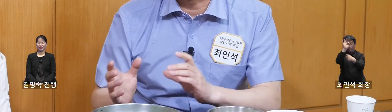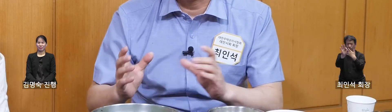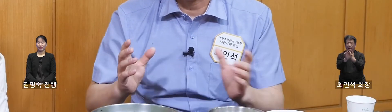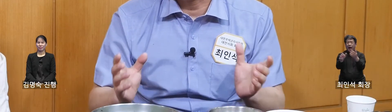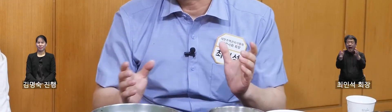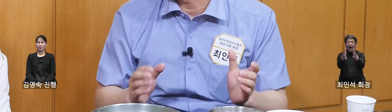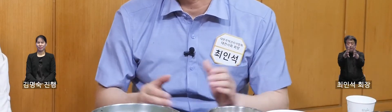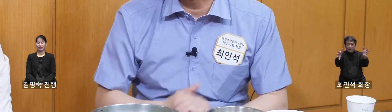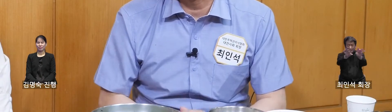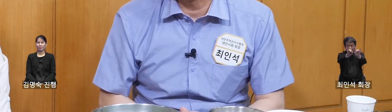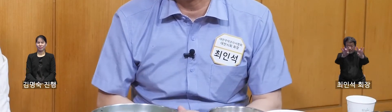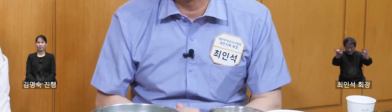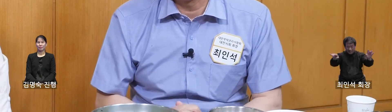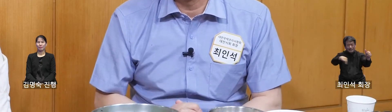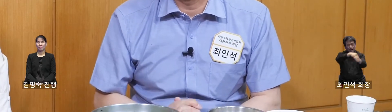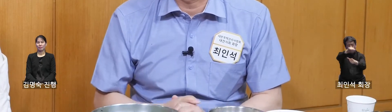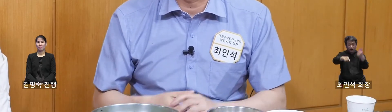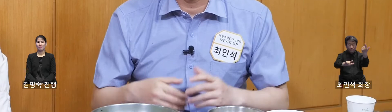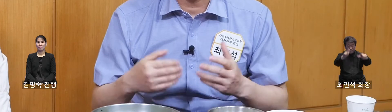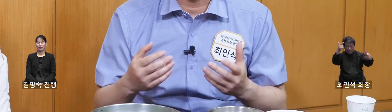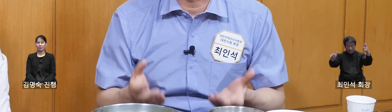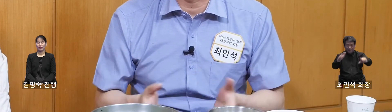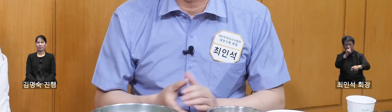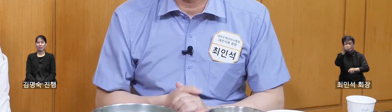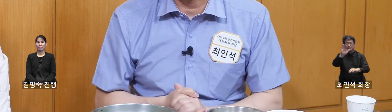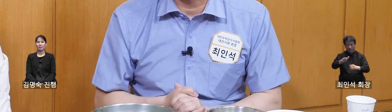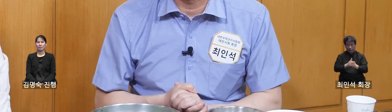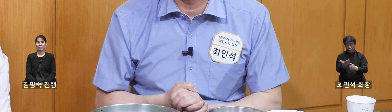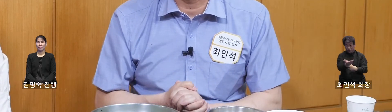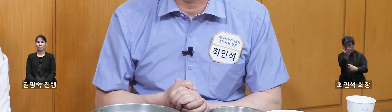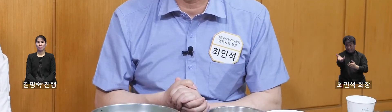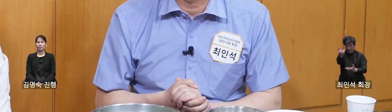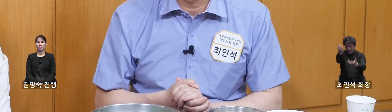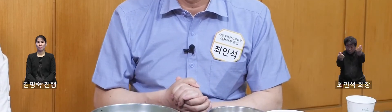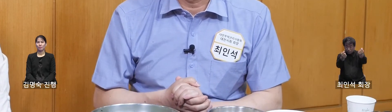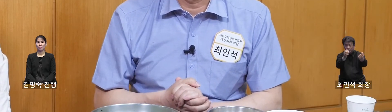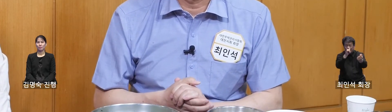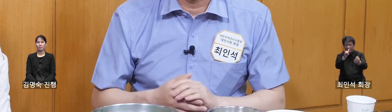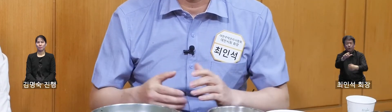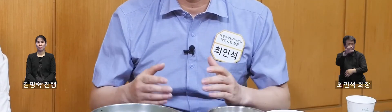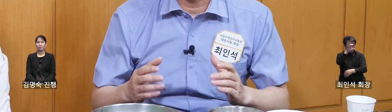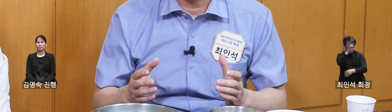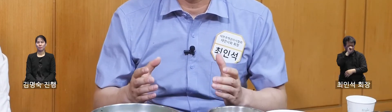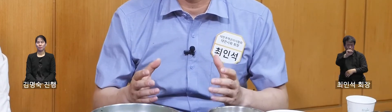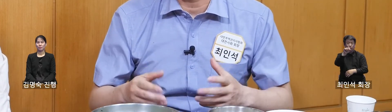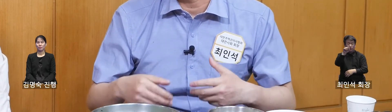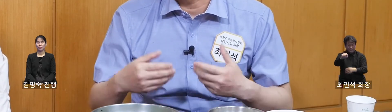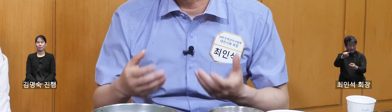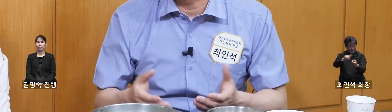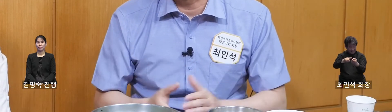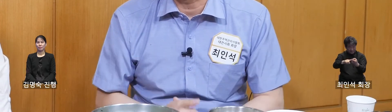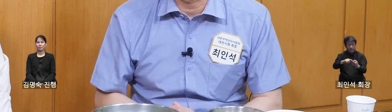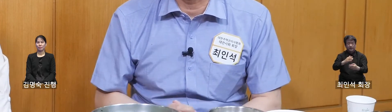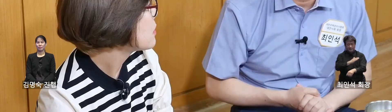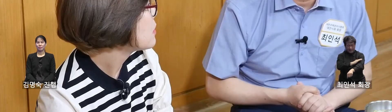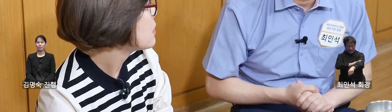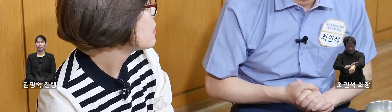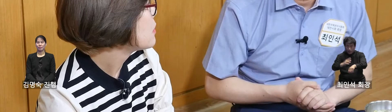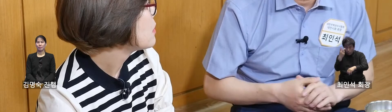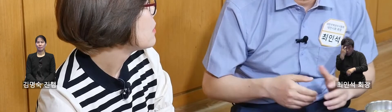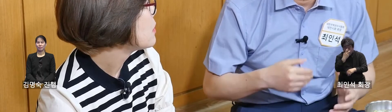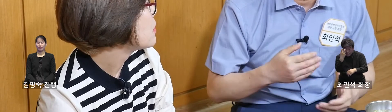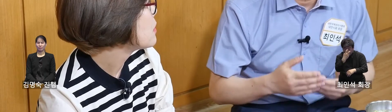사항도 여러 가지 환경도 많겠지만 여러분들이 갖고 있는 그 장점을 정말 내가 열심히 관리하는 것이 우리